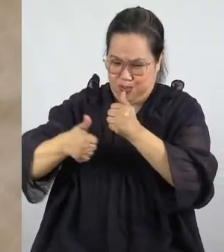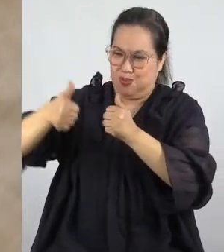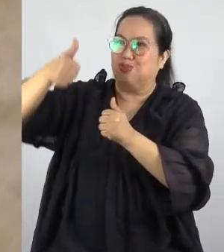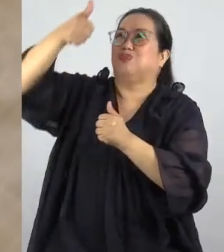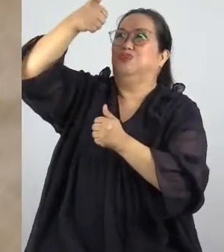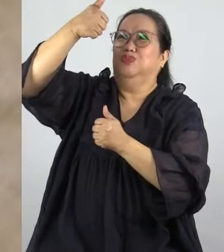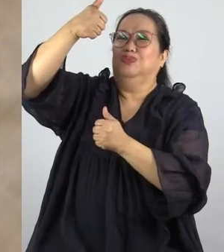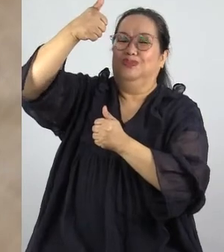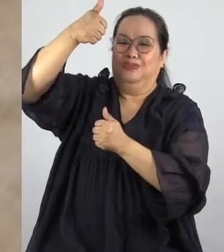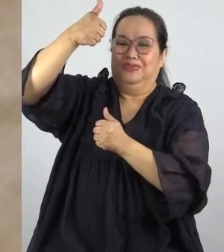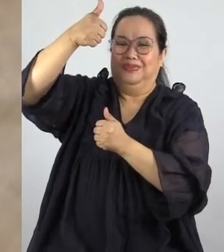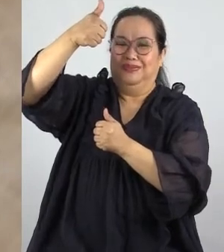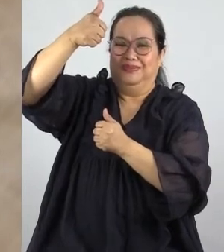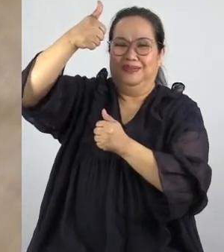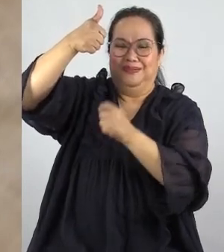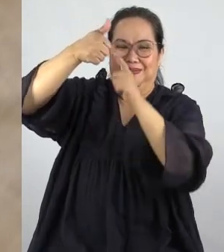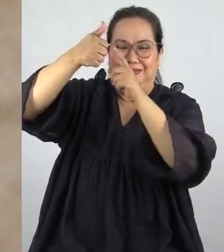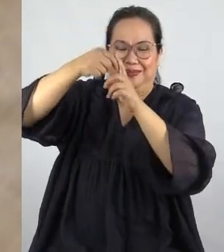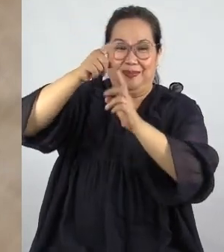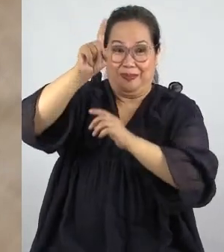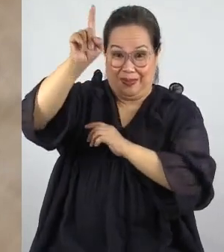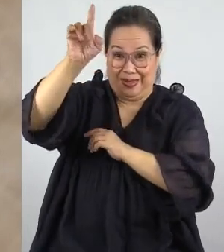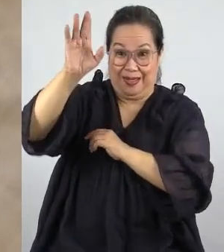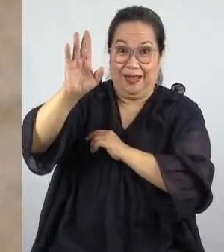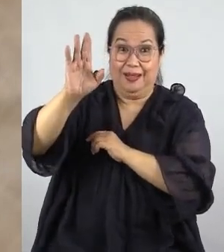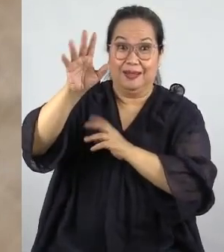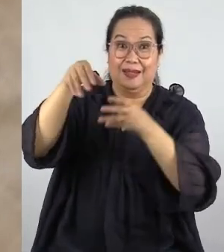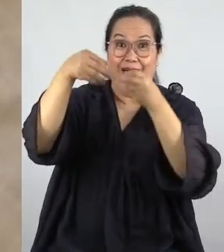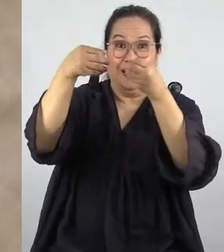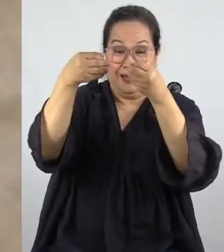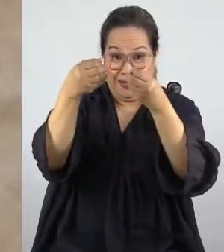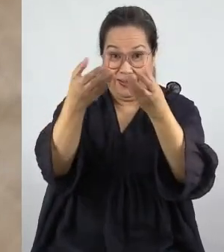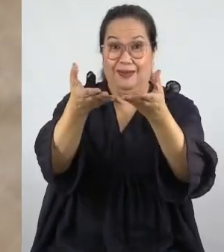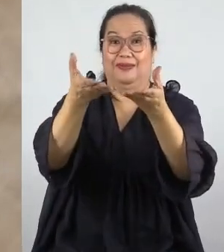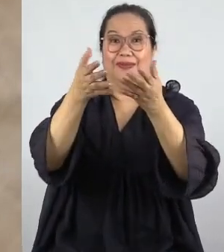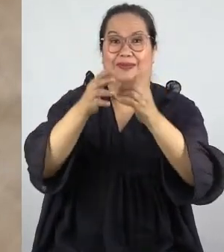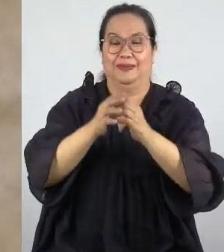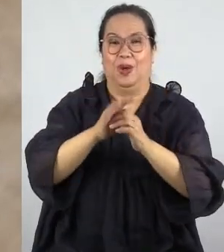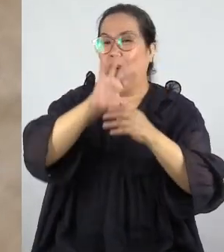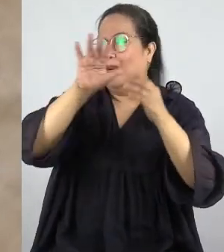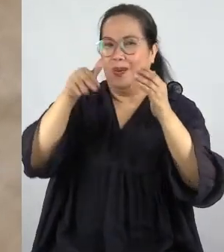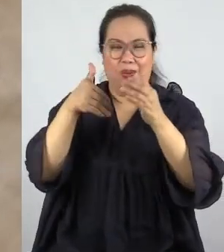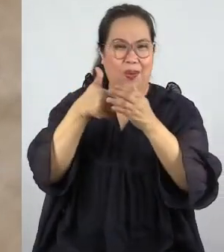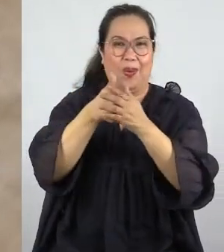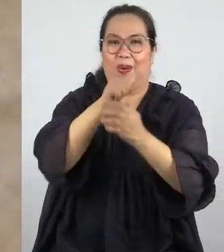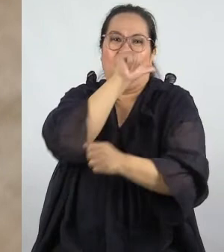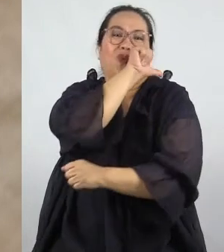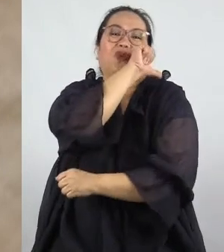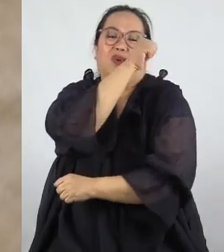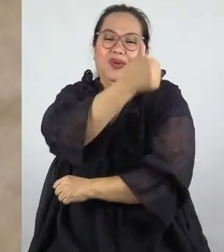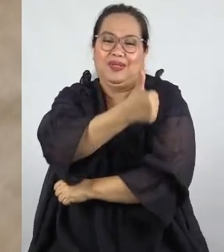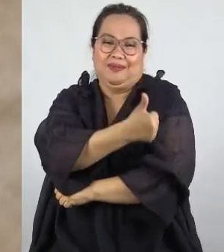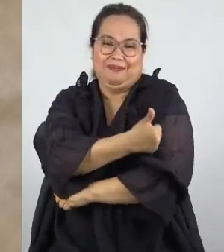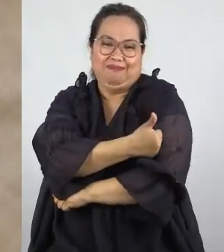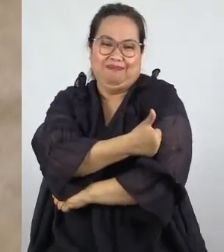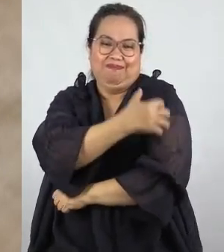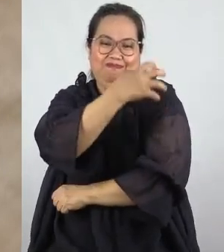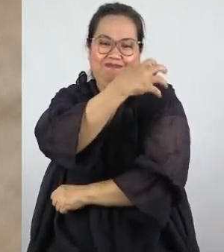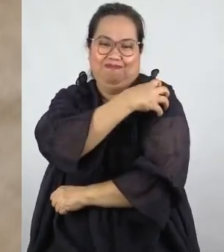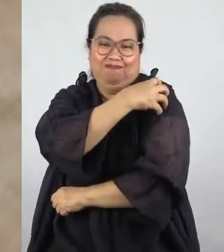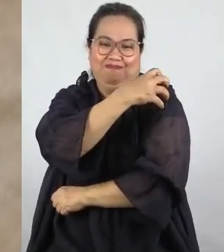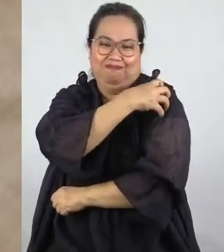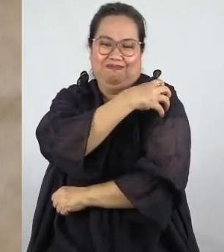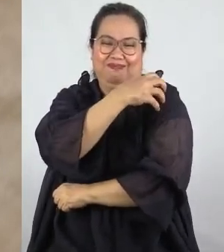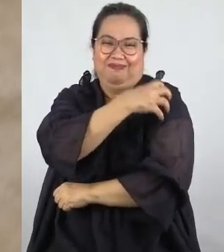lahat. Dahil dito, siya ay pinagkalooban ng Diyos ng lahat ng otoridad, ng